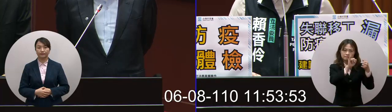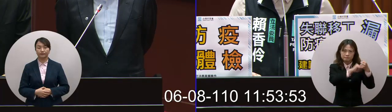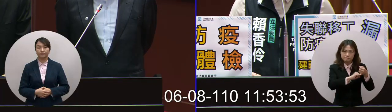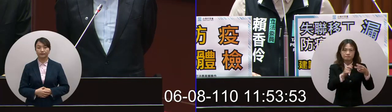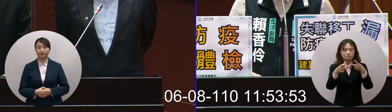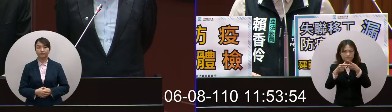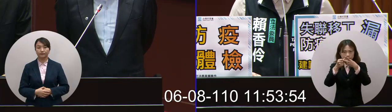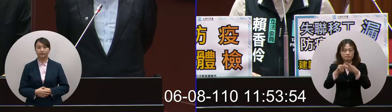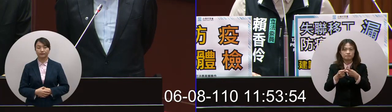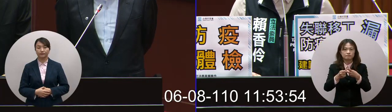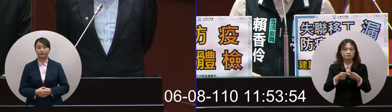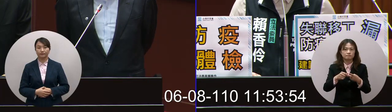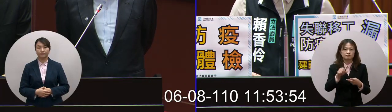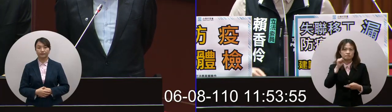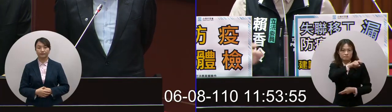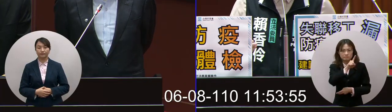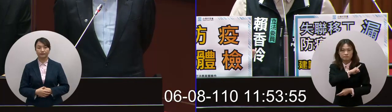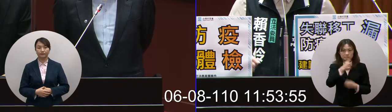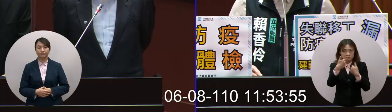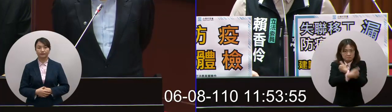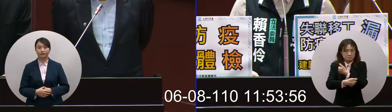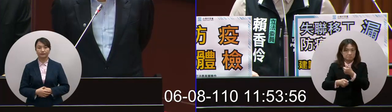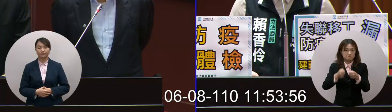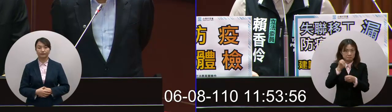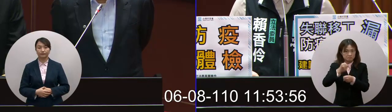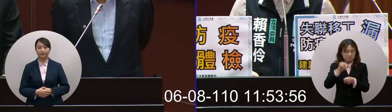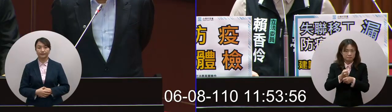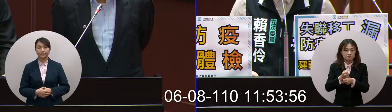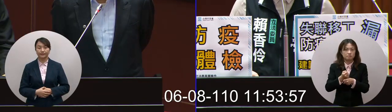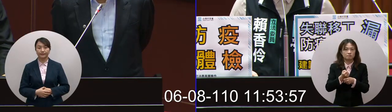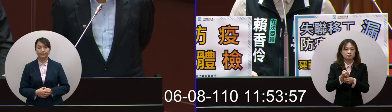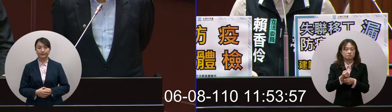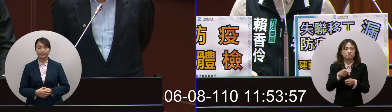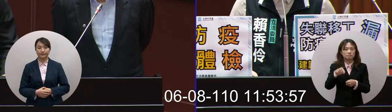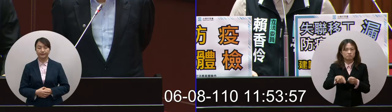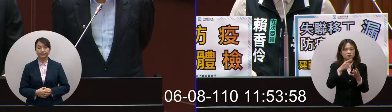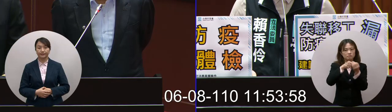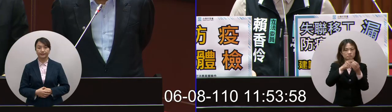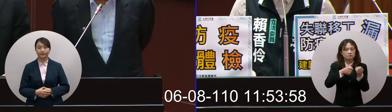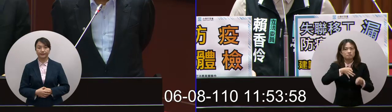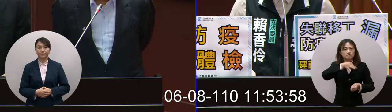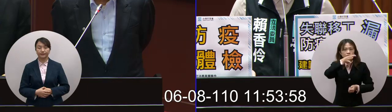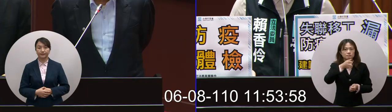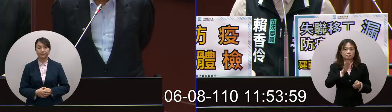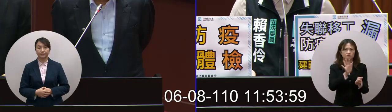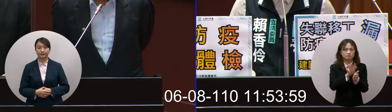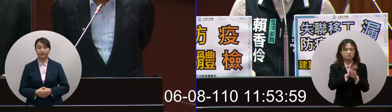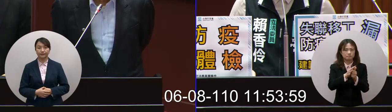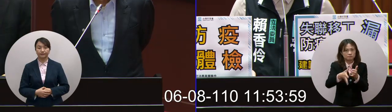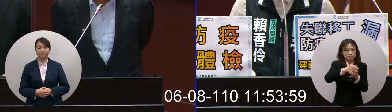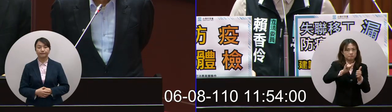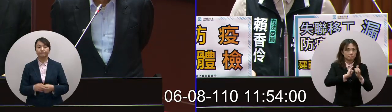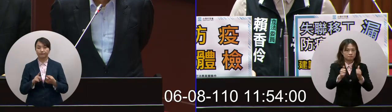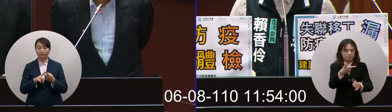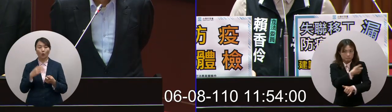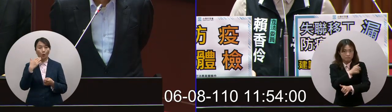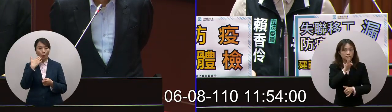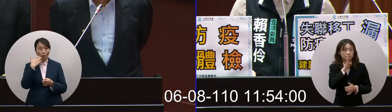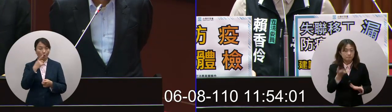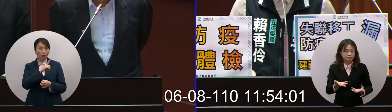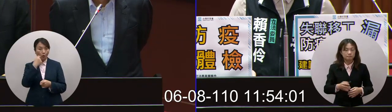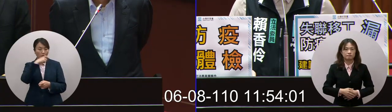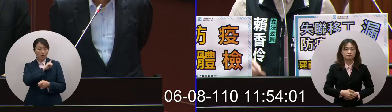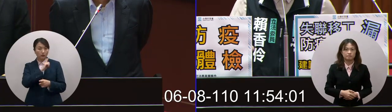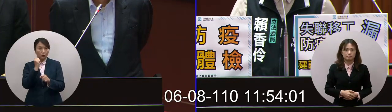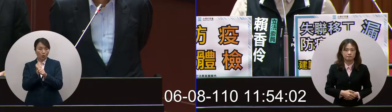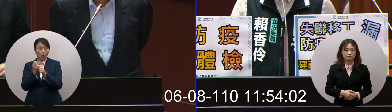工，就可以有自己的这个量可以供应给国内的厂这个疫苗的量，是不是？ 对，若有自己的